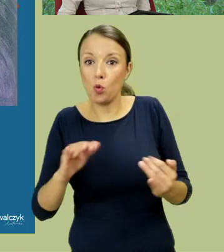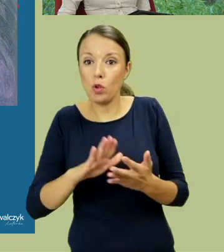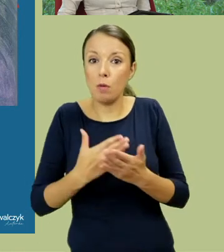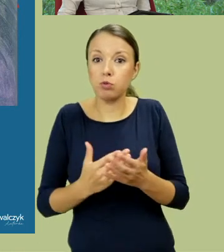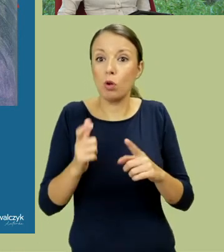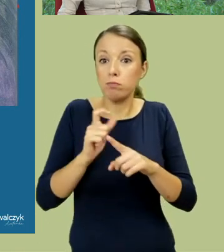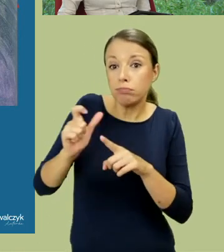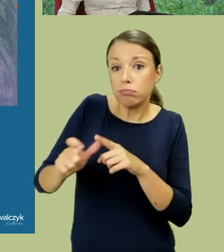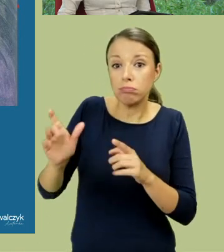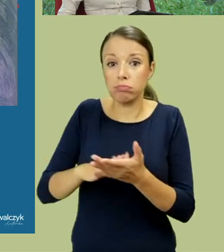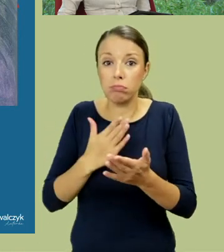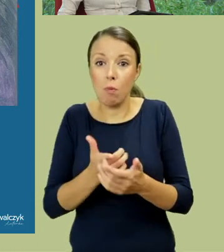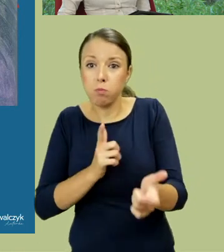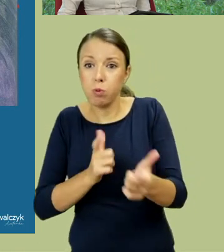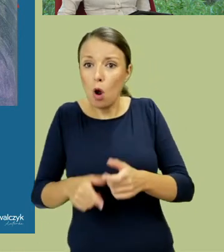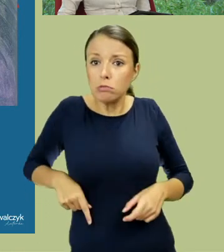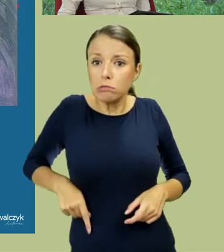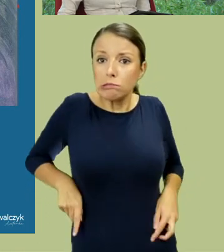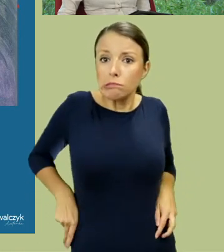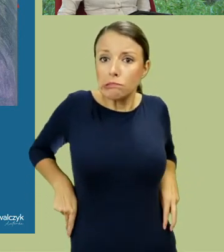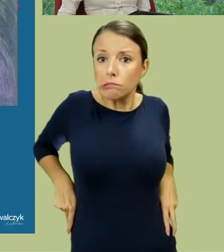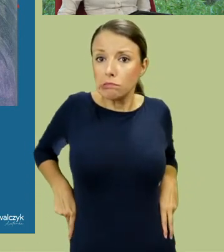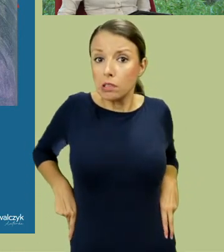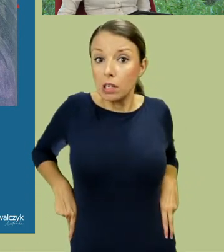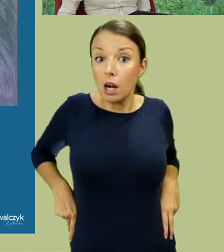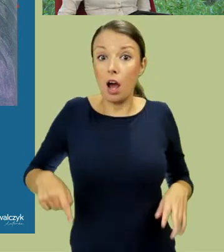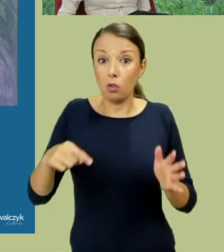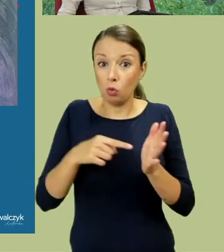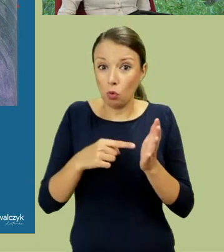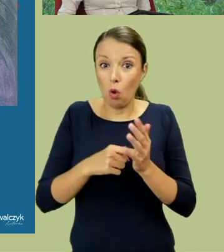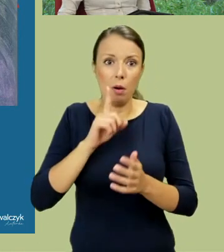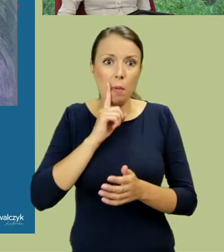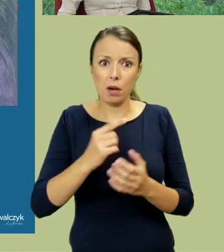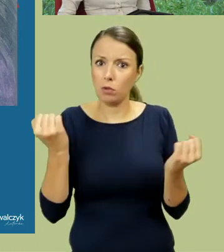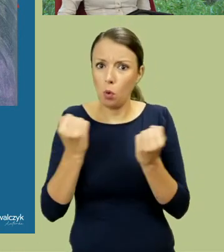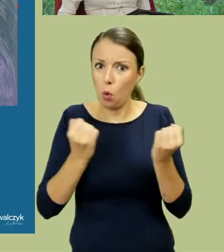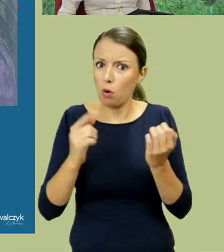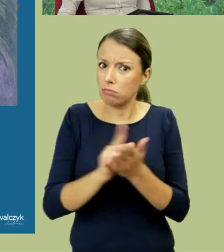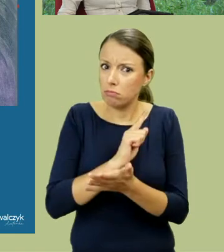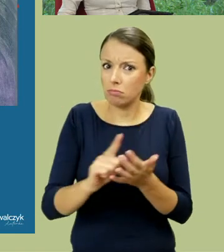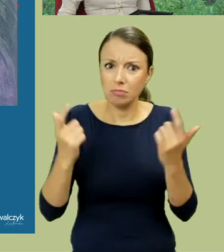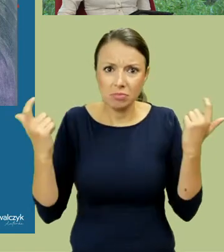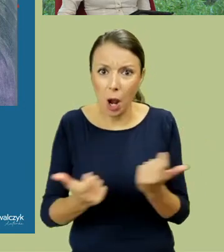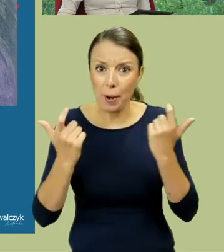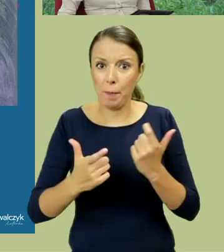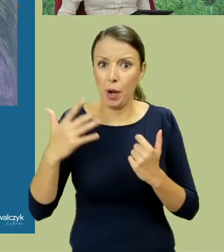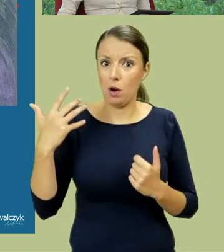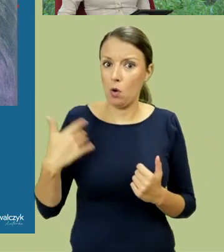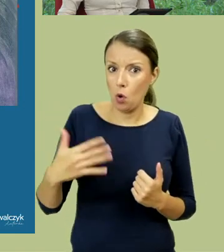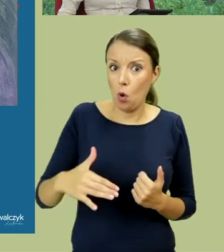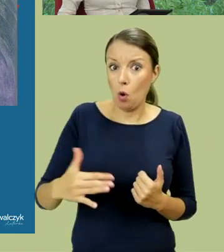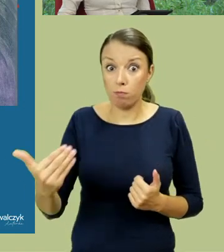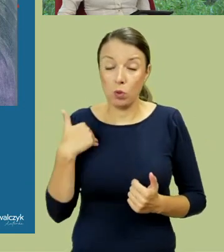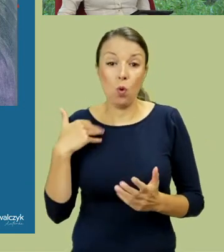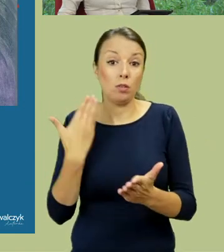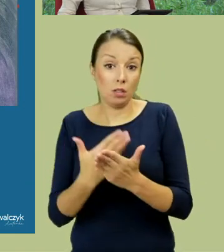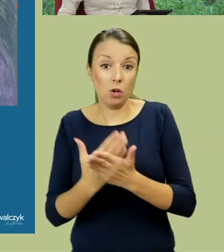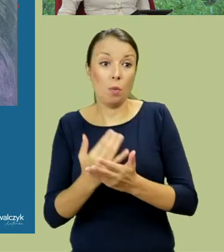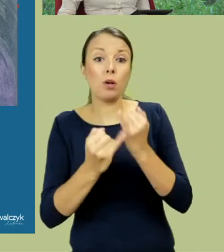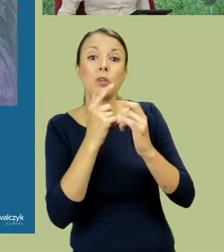zadanie niewdzięczne i niebezpieczne, nie tylko ze względu na grożące za to